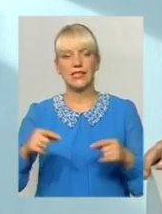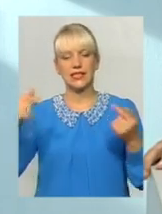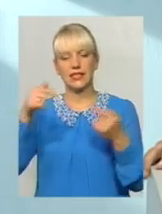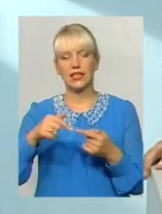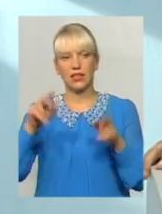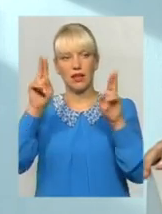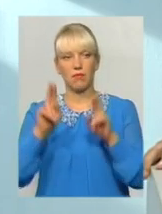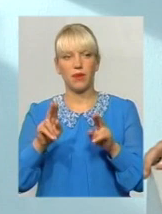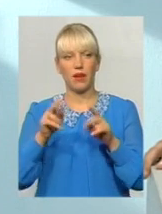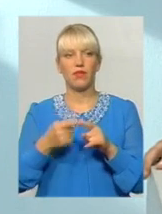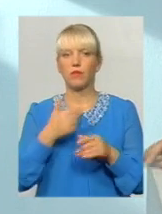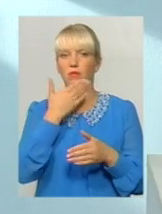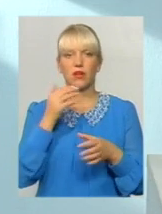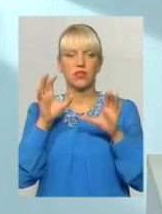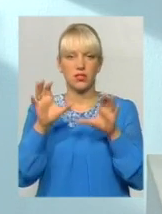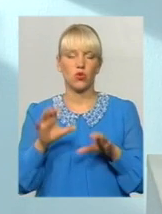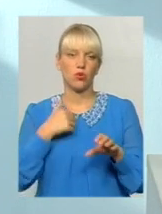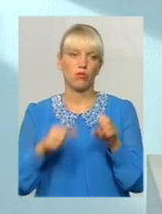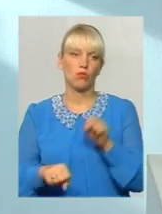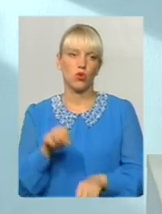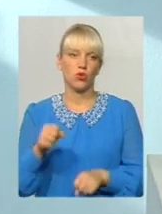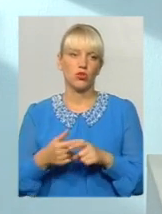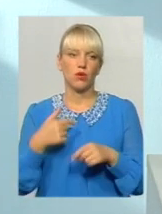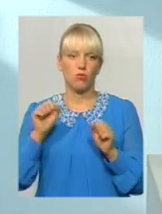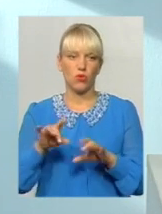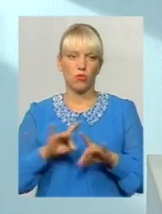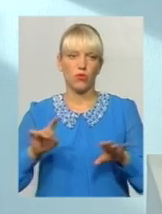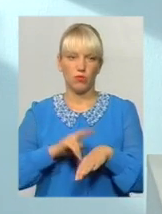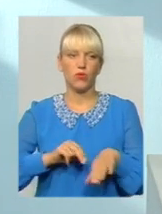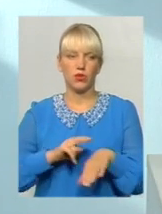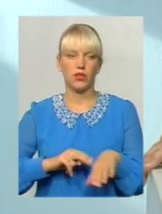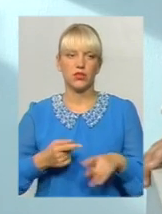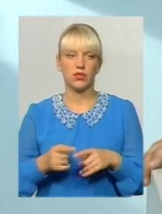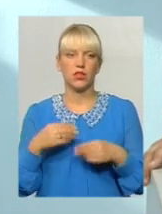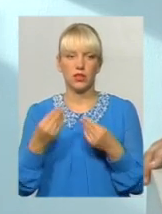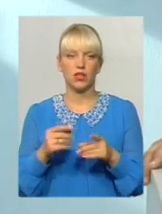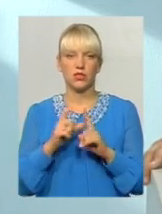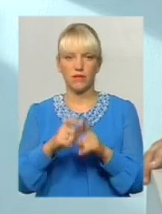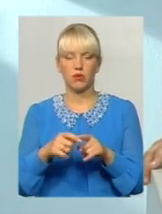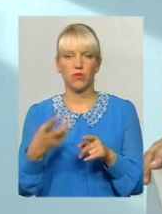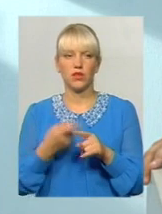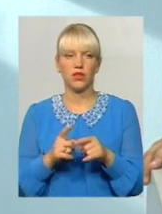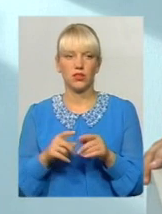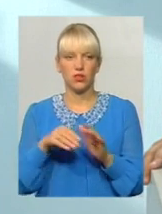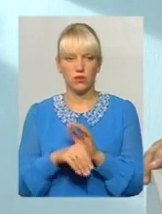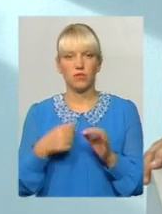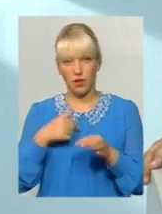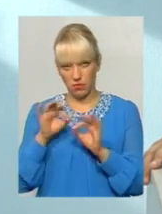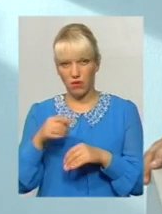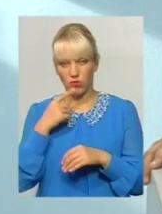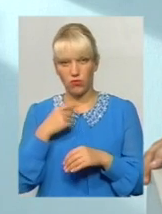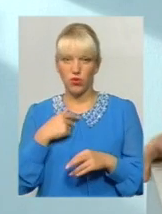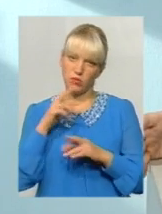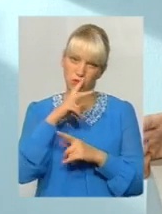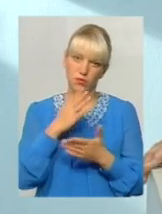руху, ми не порушуємо законодавство. Може, працівник поліції дасть вичерпнішу відповідь на рахунок цього. Чи я помиляюсь?